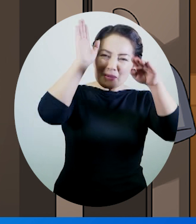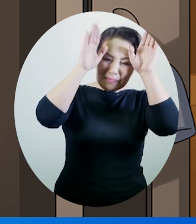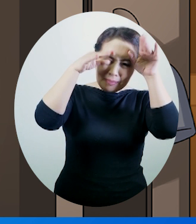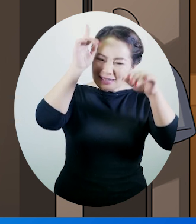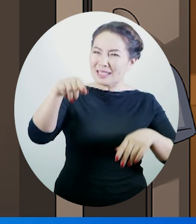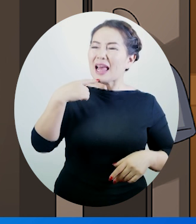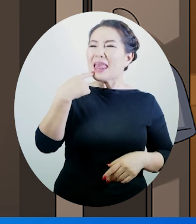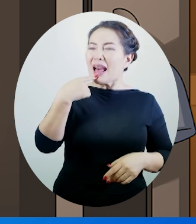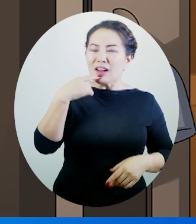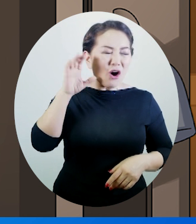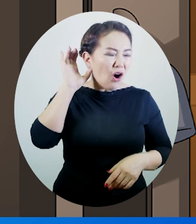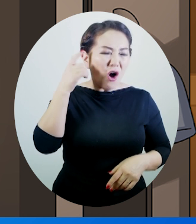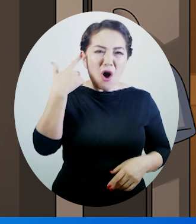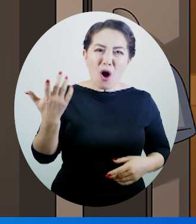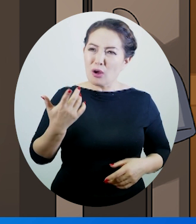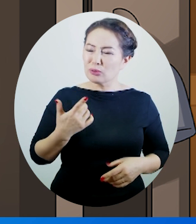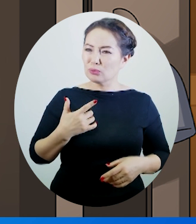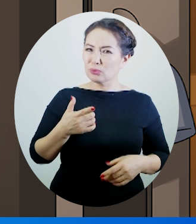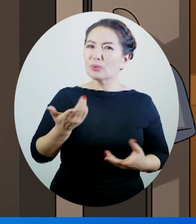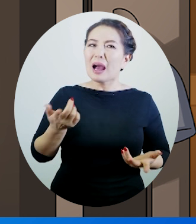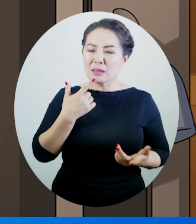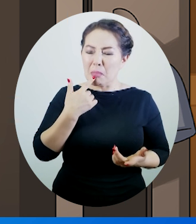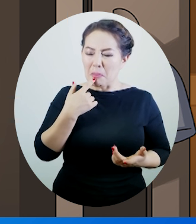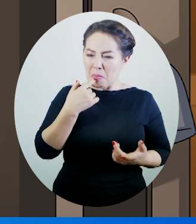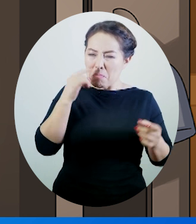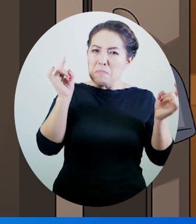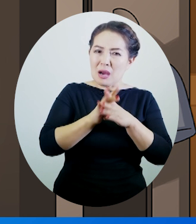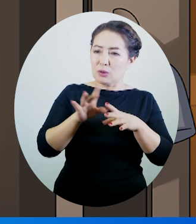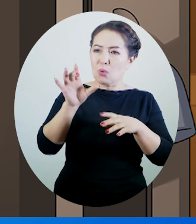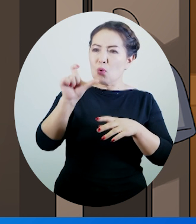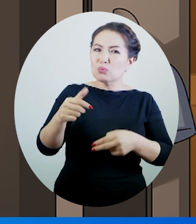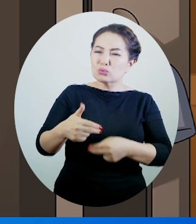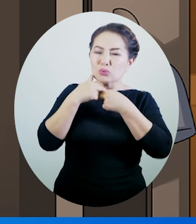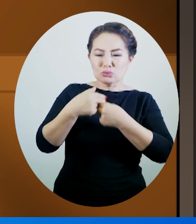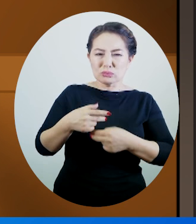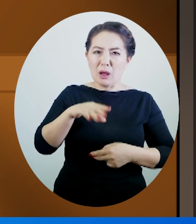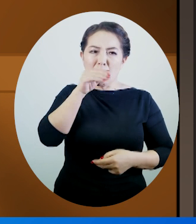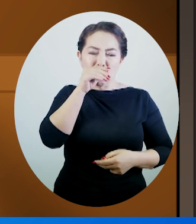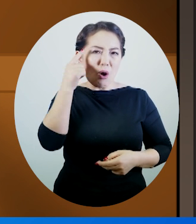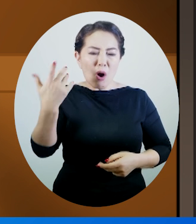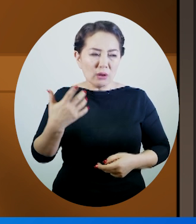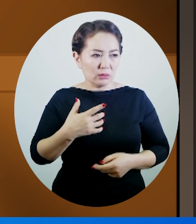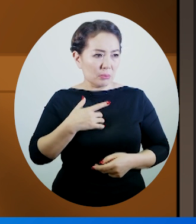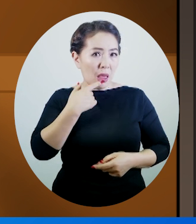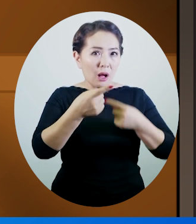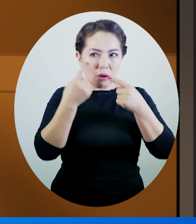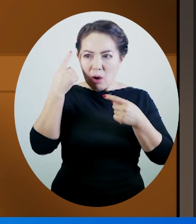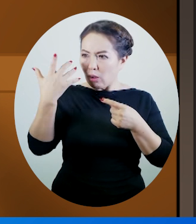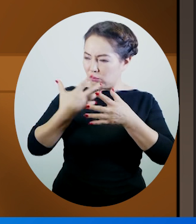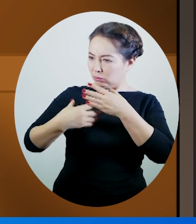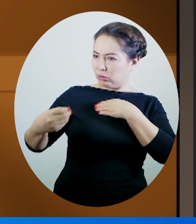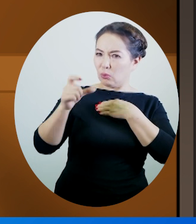Басраа би чиний яриаг ойлгохгүй байна. Нөгөө гэдгийг олоод намайг урдан гаргаарай. Яана, миний яриаг